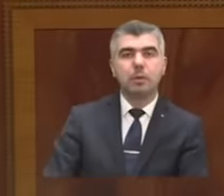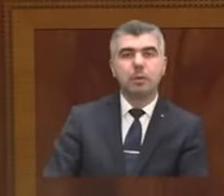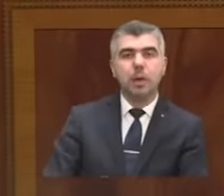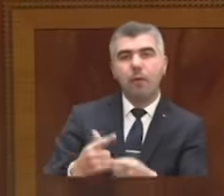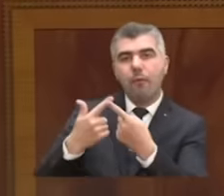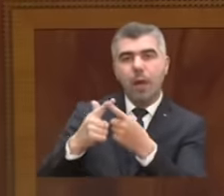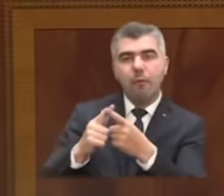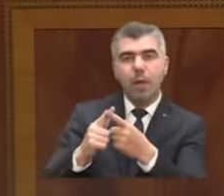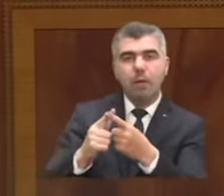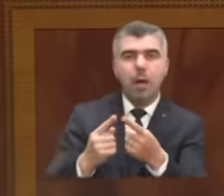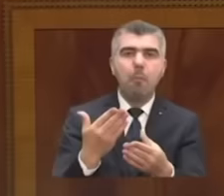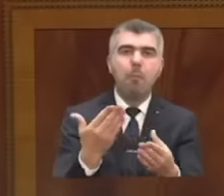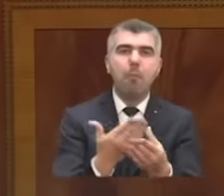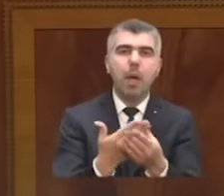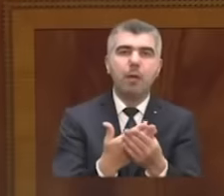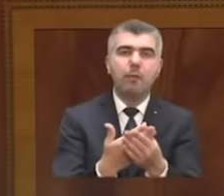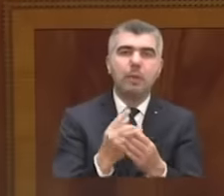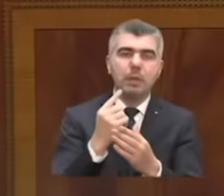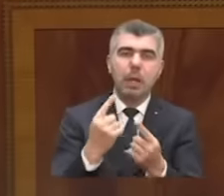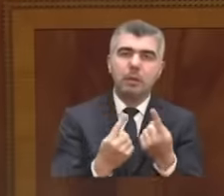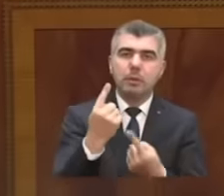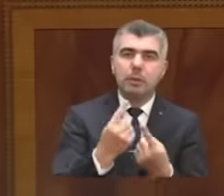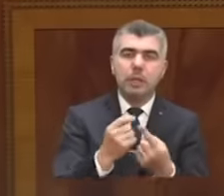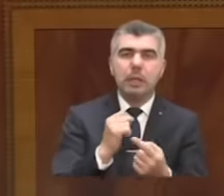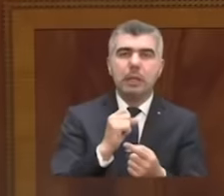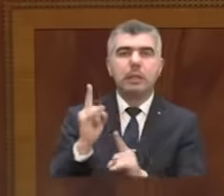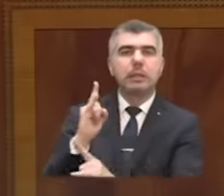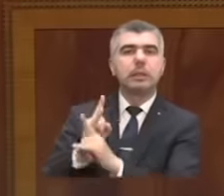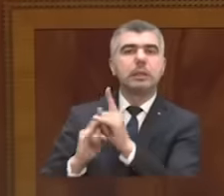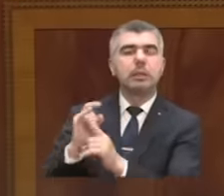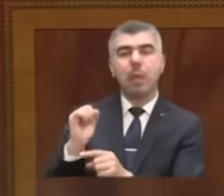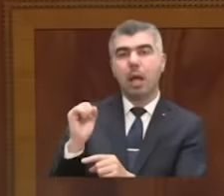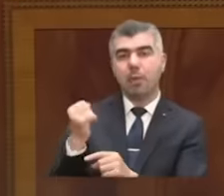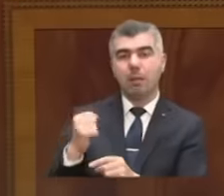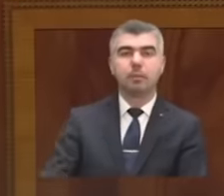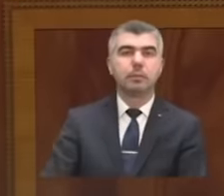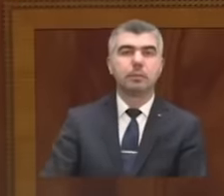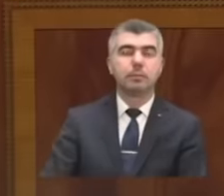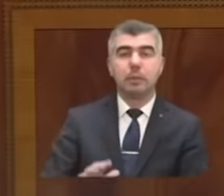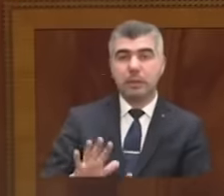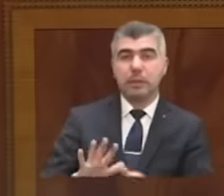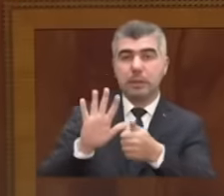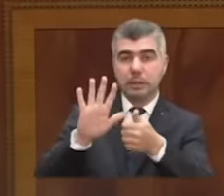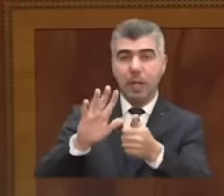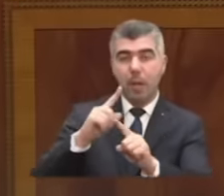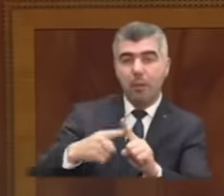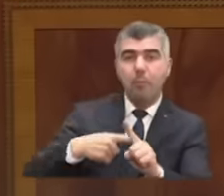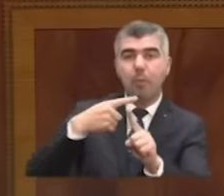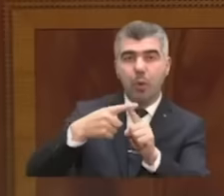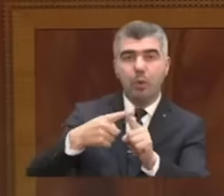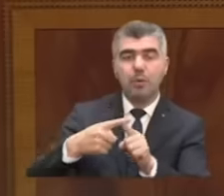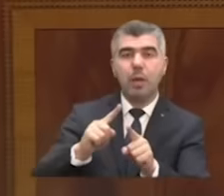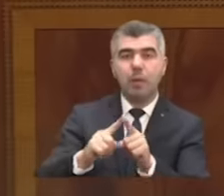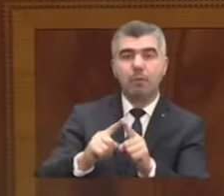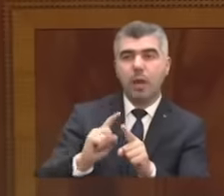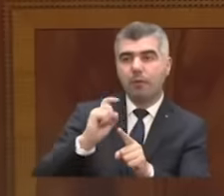أو الزيادة فيها لعدة فئات ومعالجة ملفات فئوية عالقة لعدة سنوات.